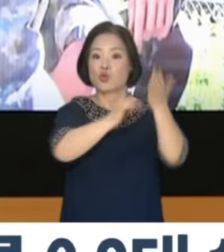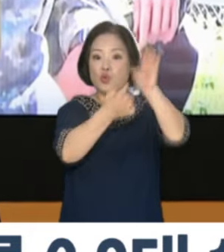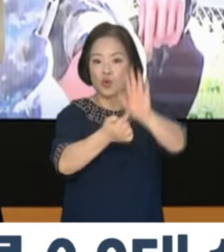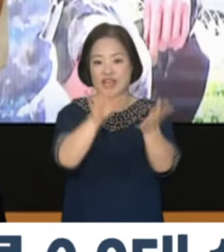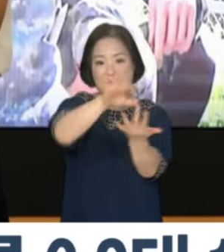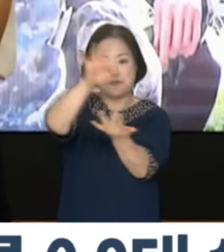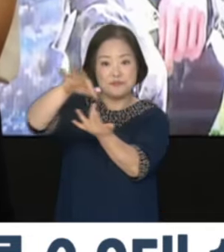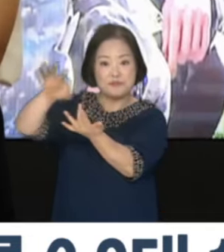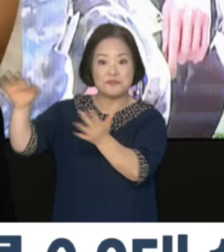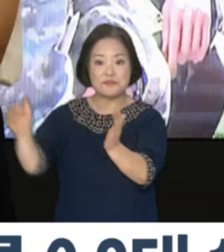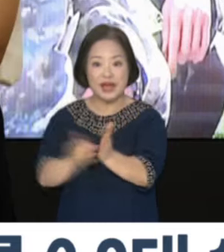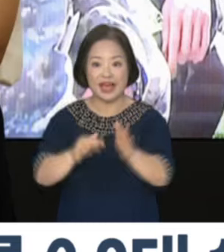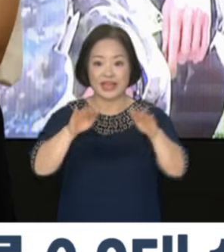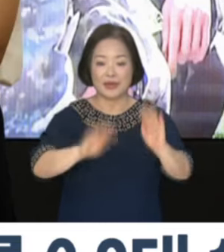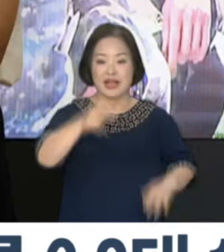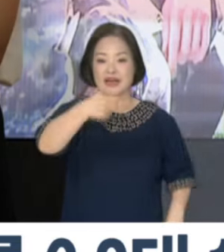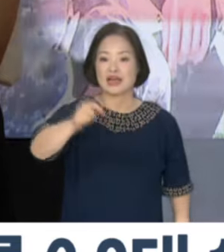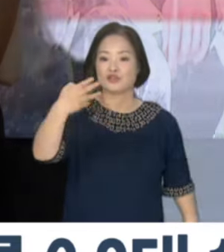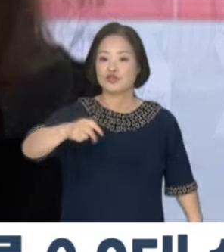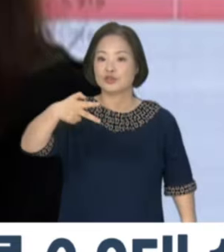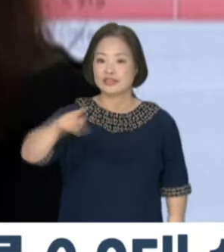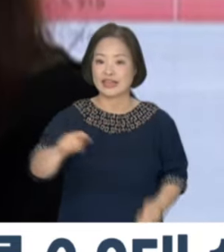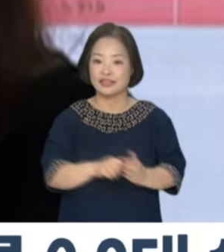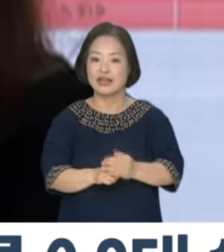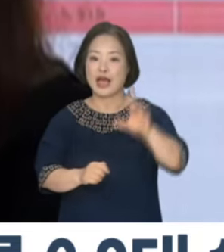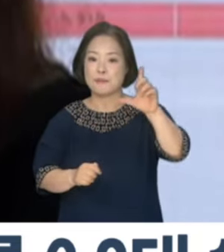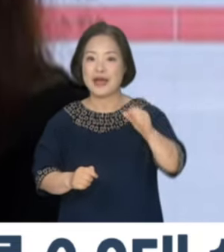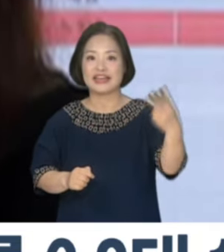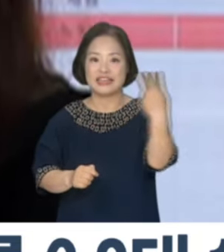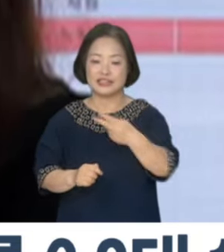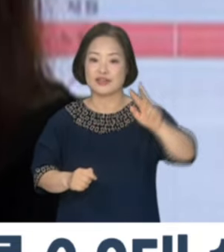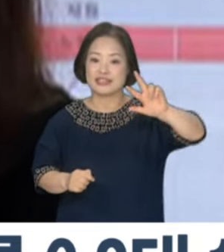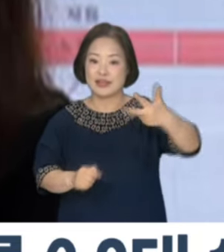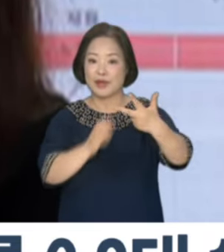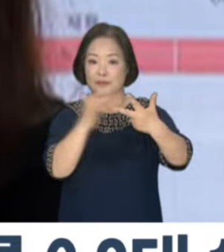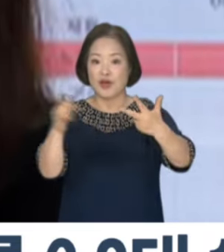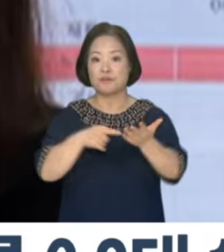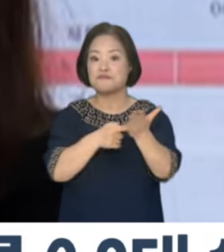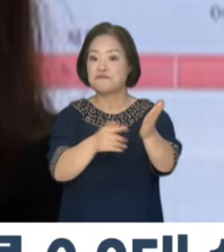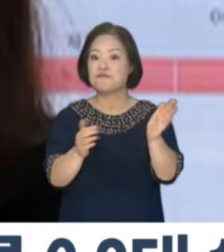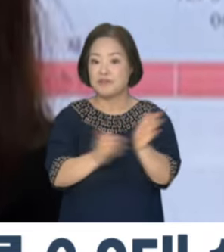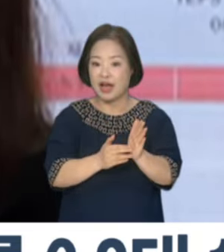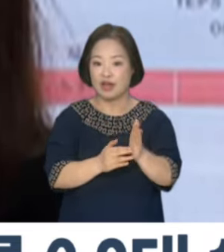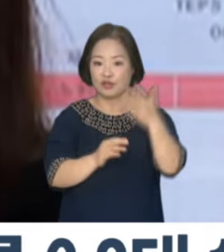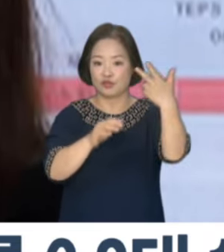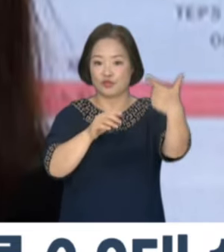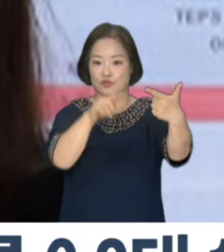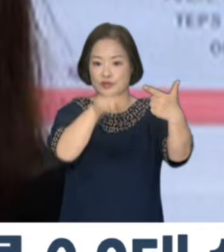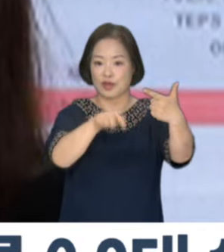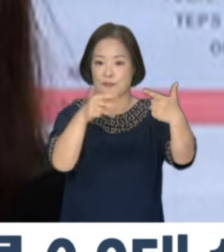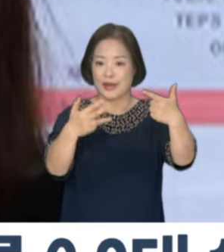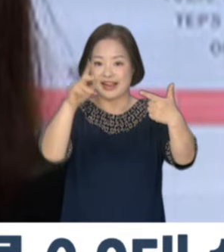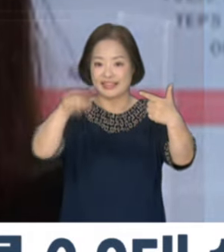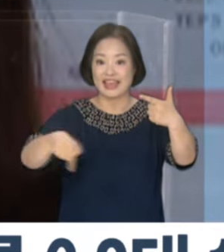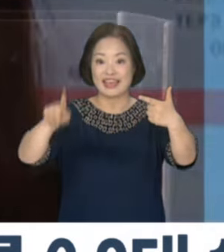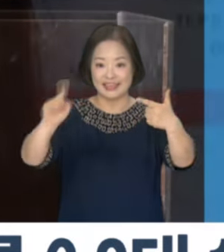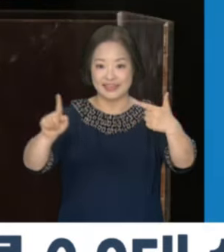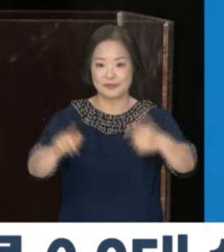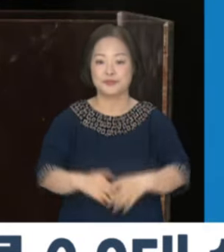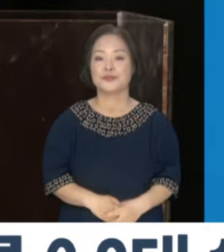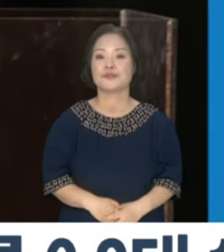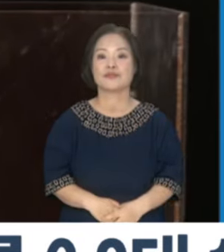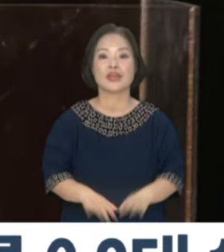밝혔습니다 이번 카투사 모집에는 총 12 2,700여 명의 지원해 6.8대 1의 경쟁률을